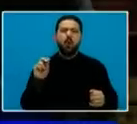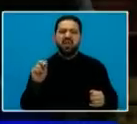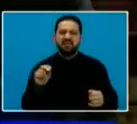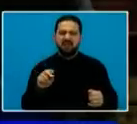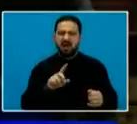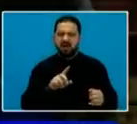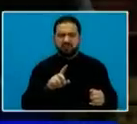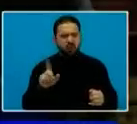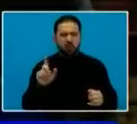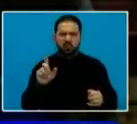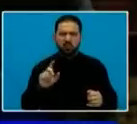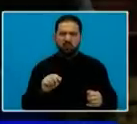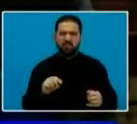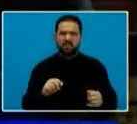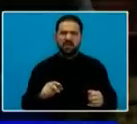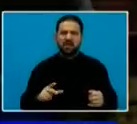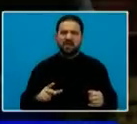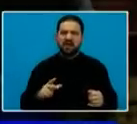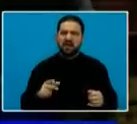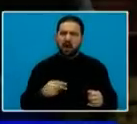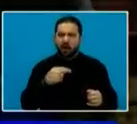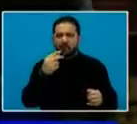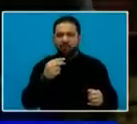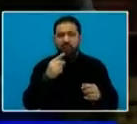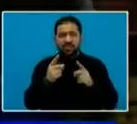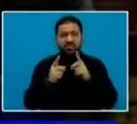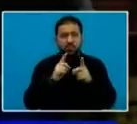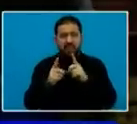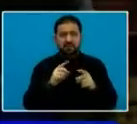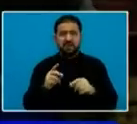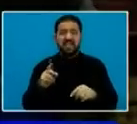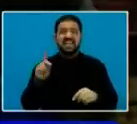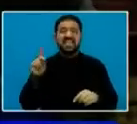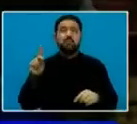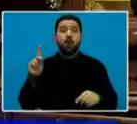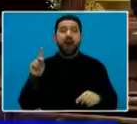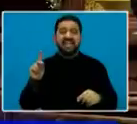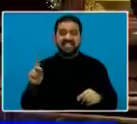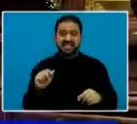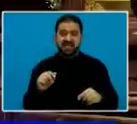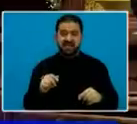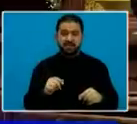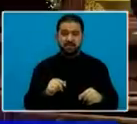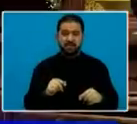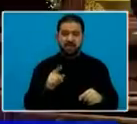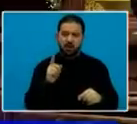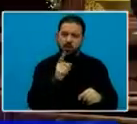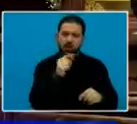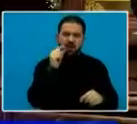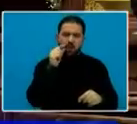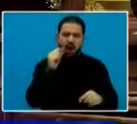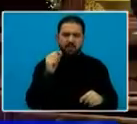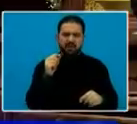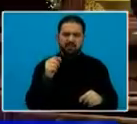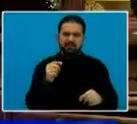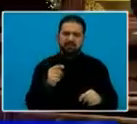într-adevăr diplomație, fără îndoială. E bună, mai ales că sunt oameni care pot înțelege greșit și fără o explicație